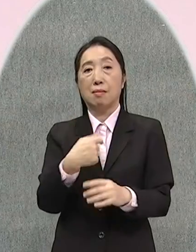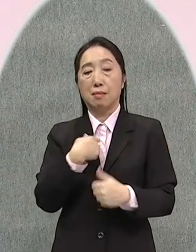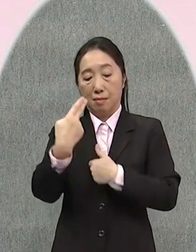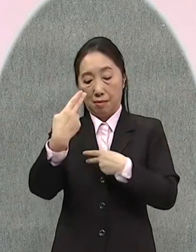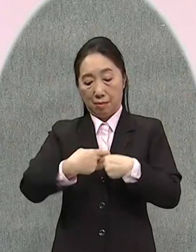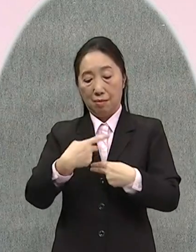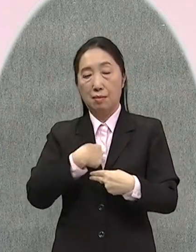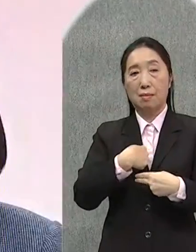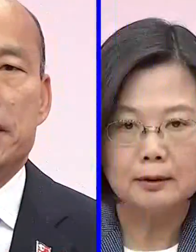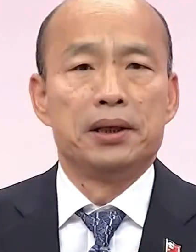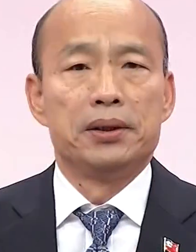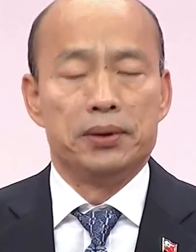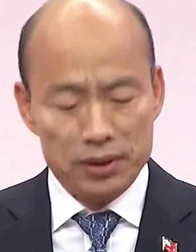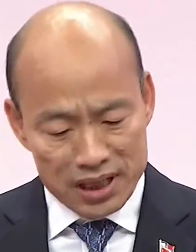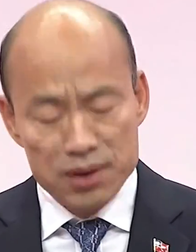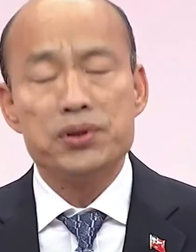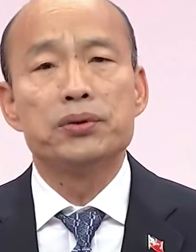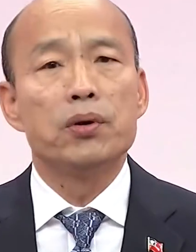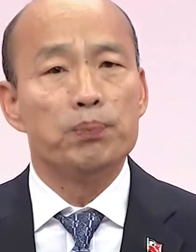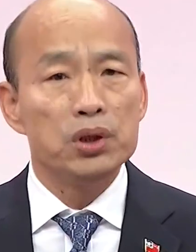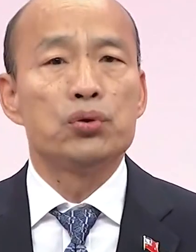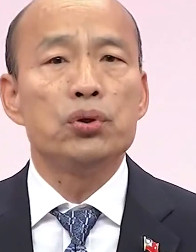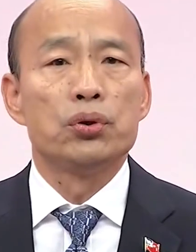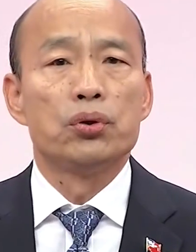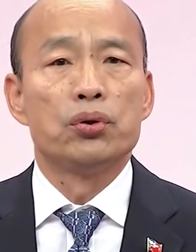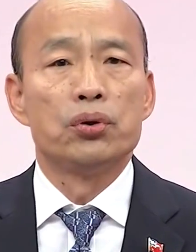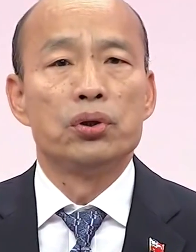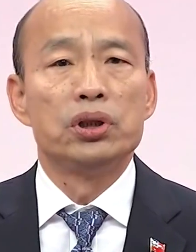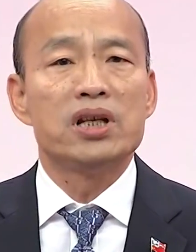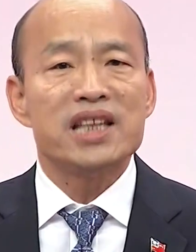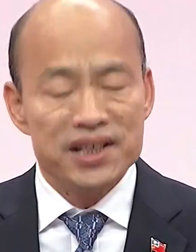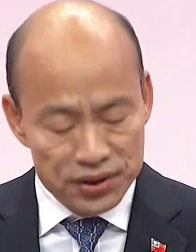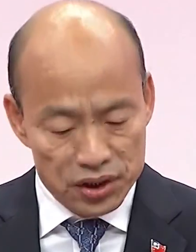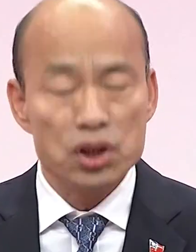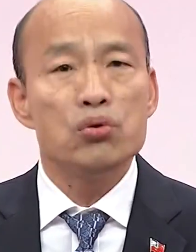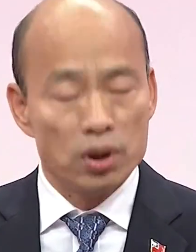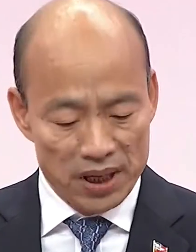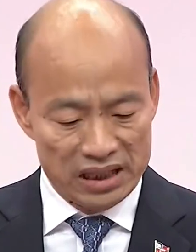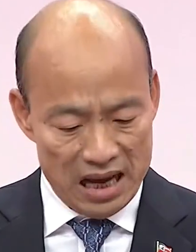赖不爆冲。 第二场的电视政见发表会，三个人拢